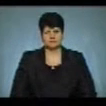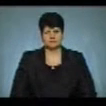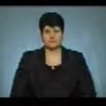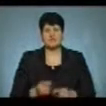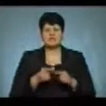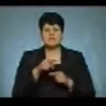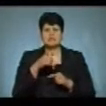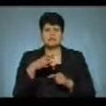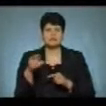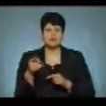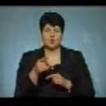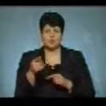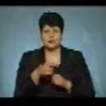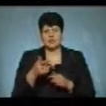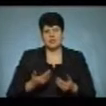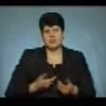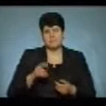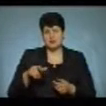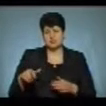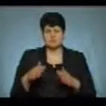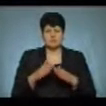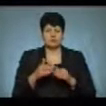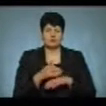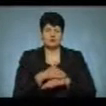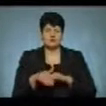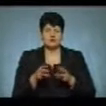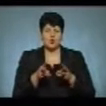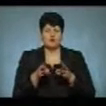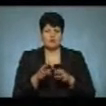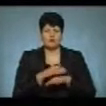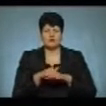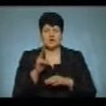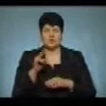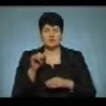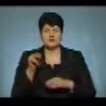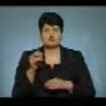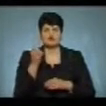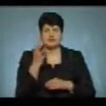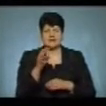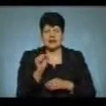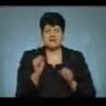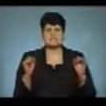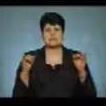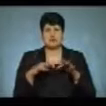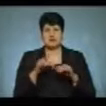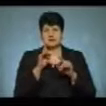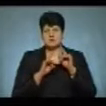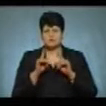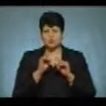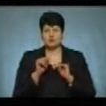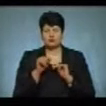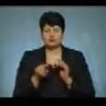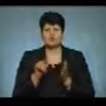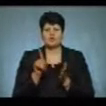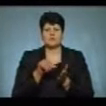Ці хвилини у Тернополі мешканці будинків, що поблизу котельні на вулиці Купчинського, 14А, зібралися на збори через те, що, за словами